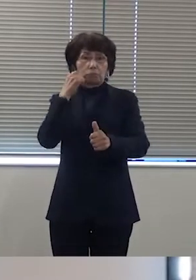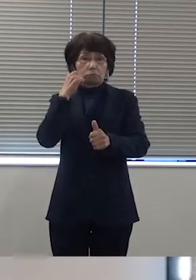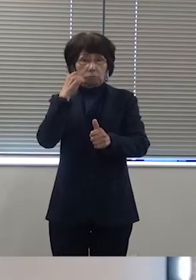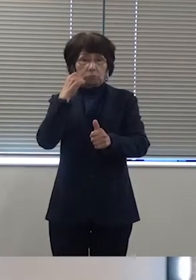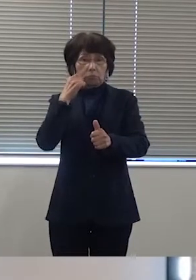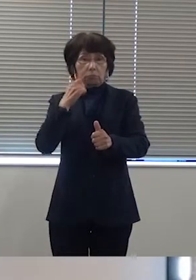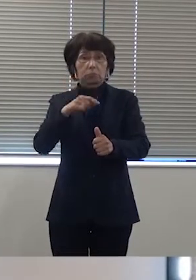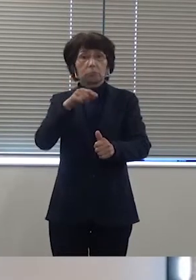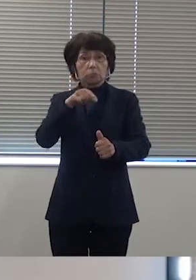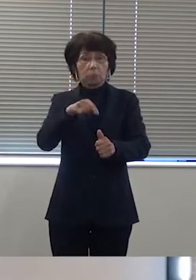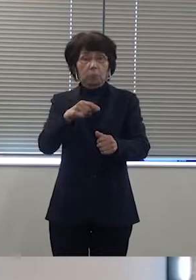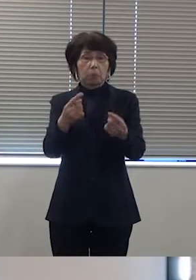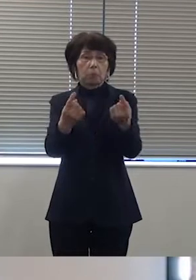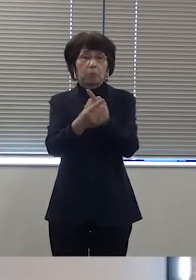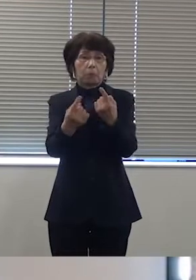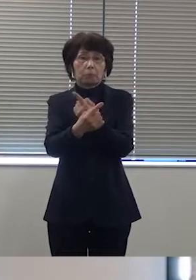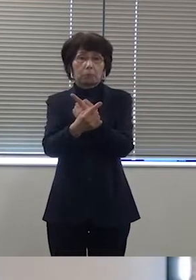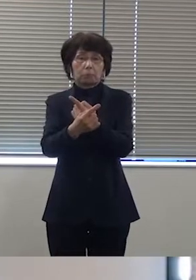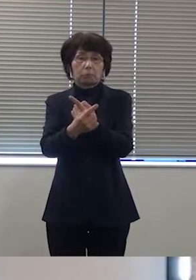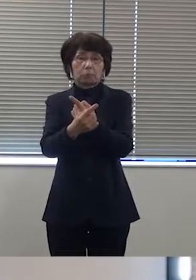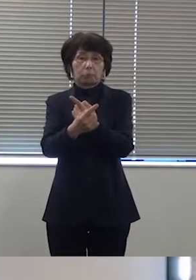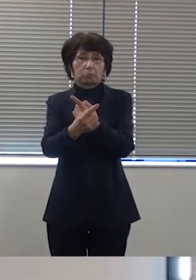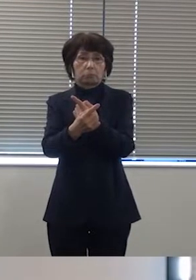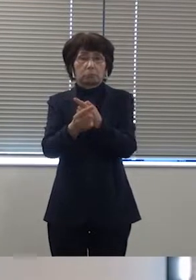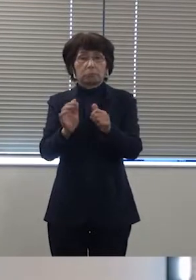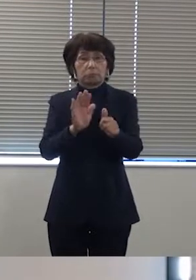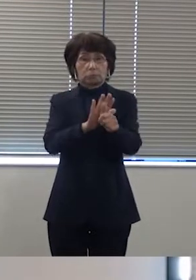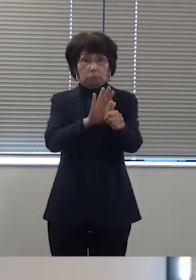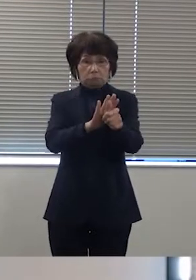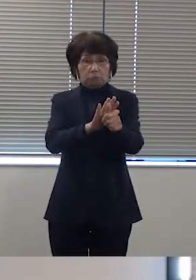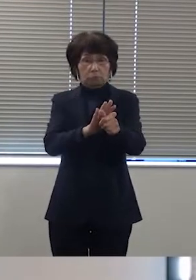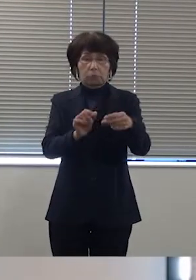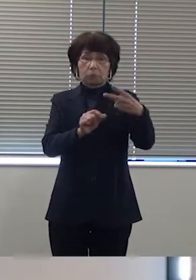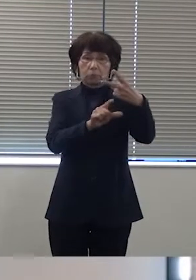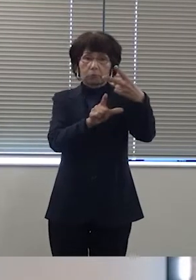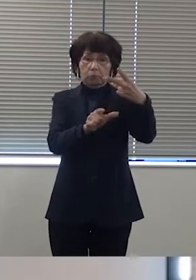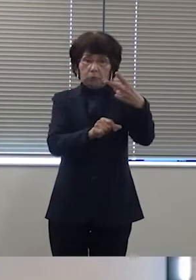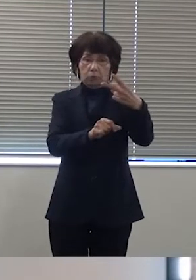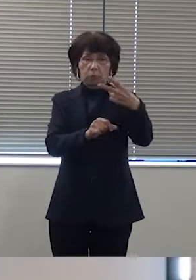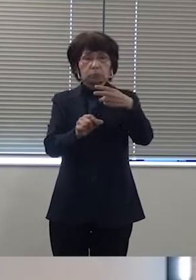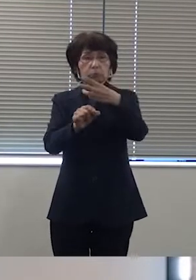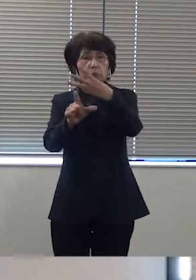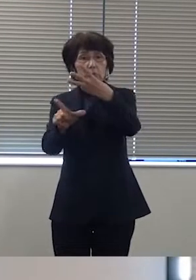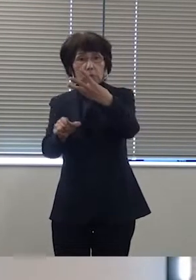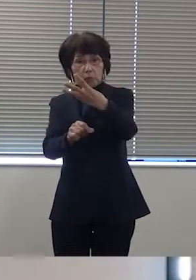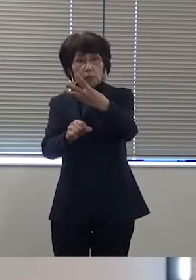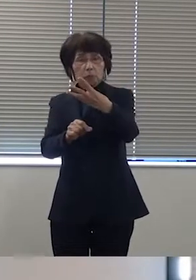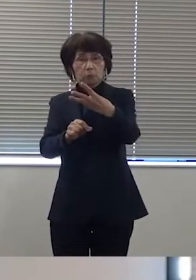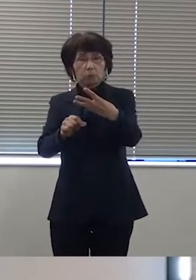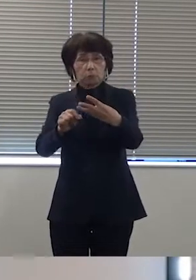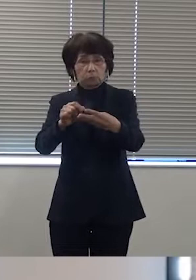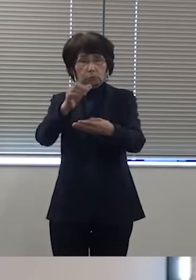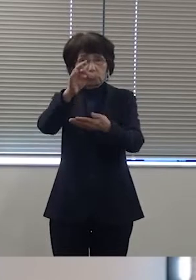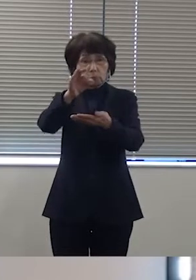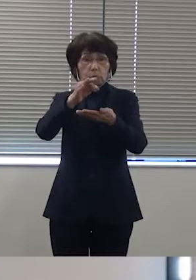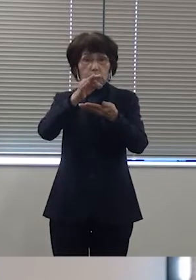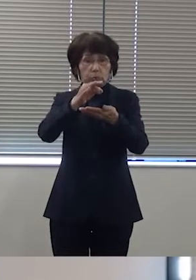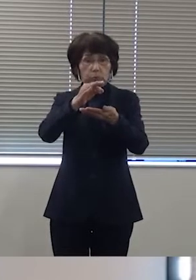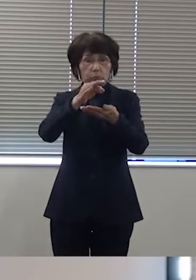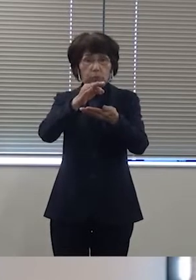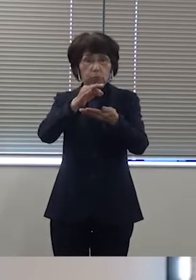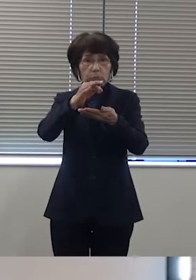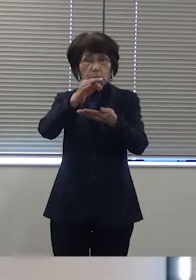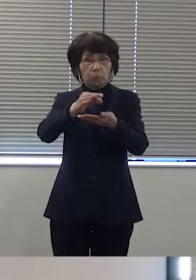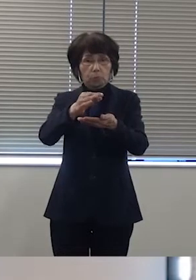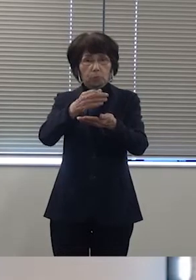に入っておりまして、この2月3月分の処遇改善、1人当たり平均で9000円程度の処遇改善については